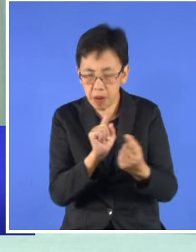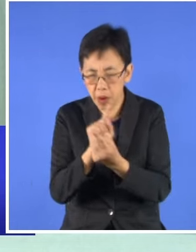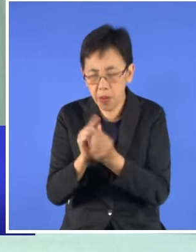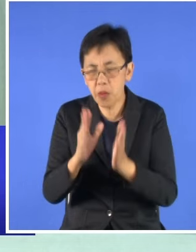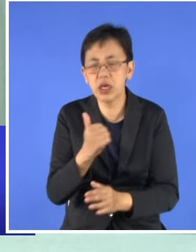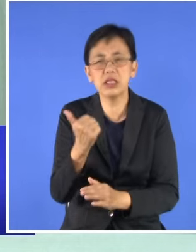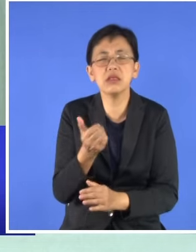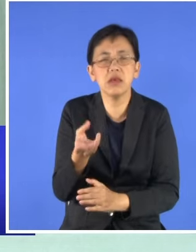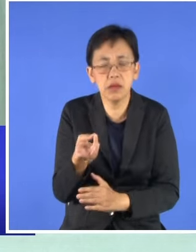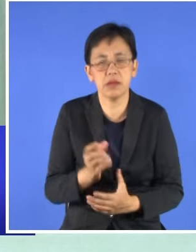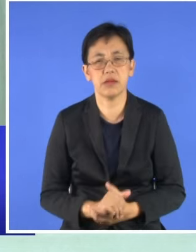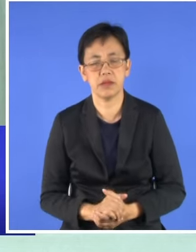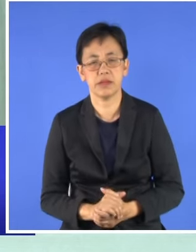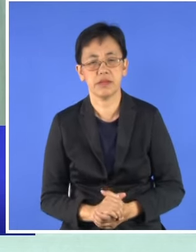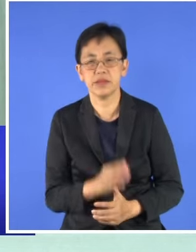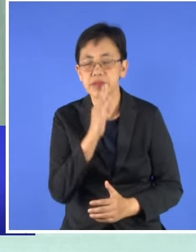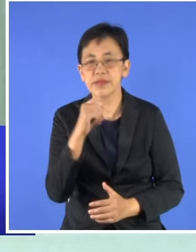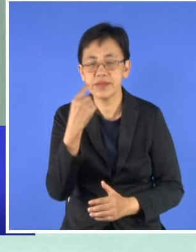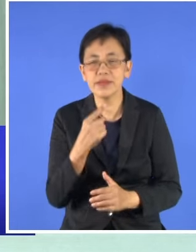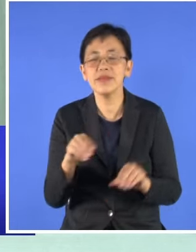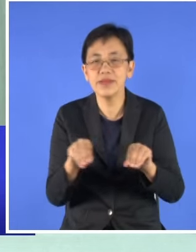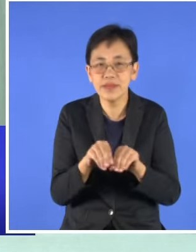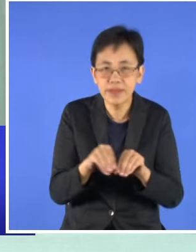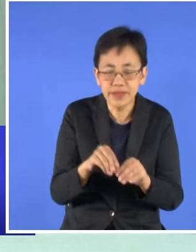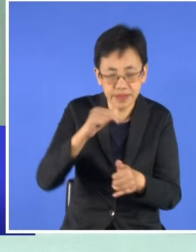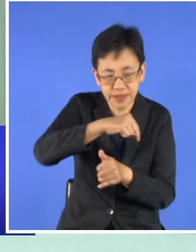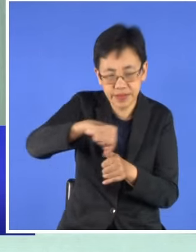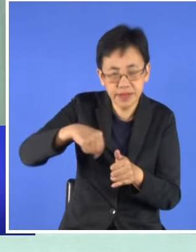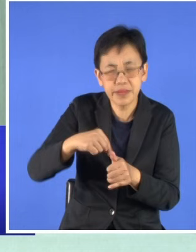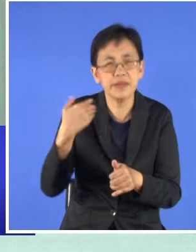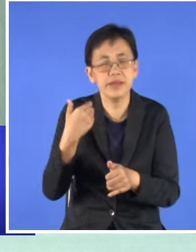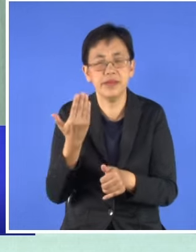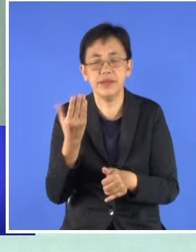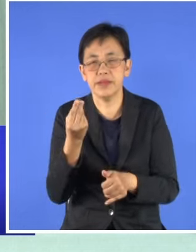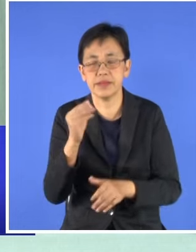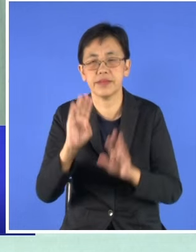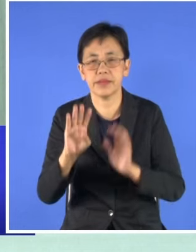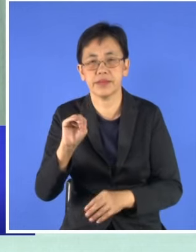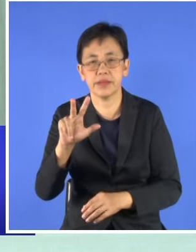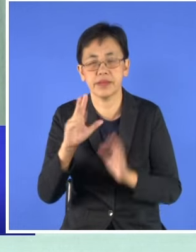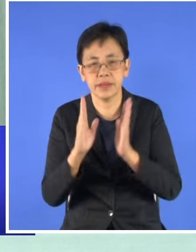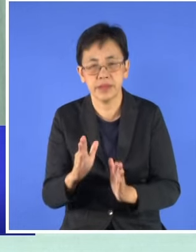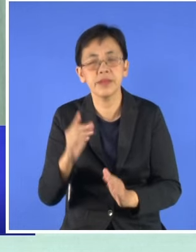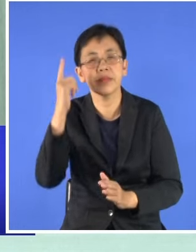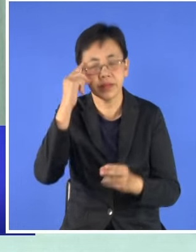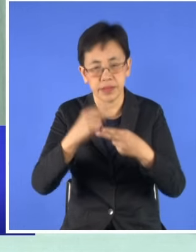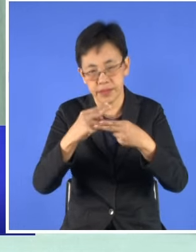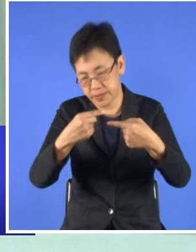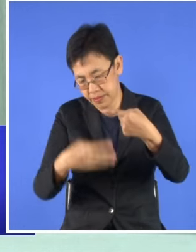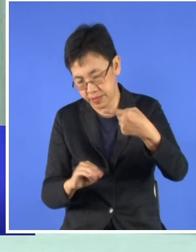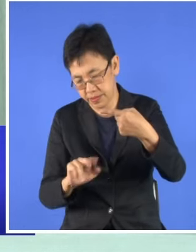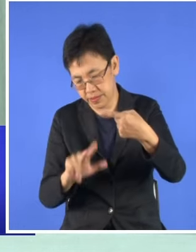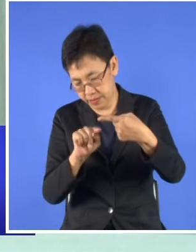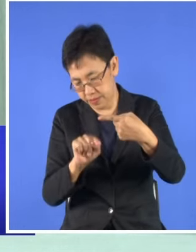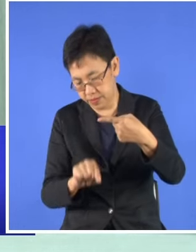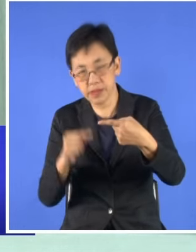มากสำหรบผู้สัมผัดใกล้ชิผู้ป่วยดูแล้วมีทงหมด 43 รายขณะนี้ก็สาบรชอกัหมดแล้วและก